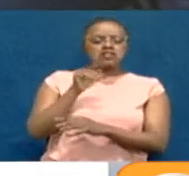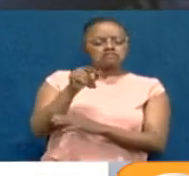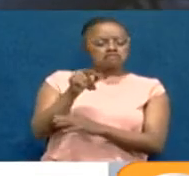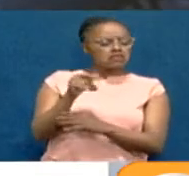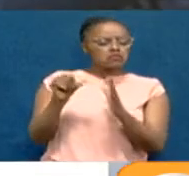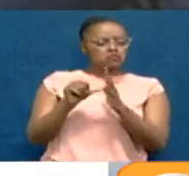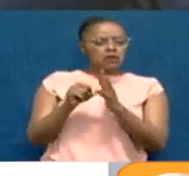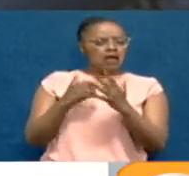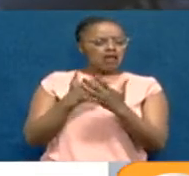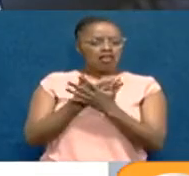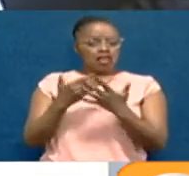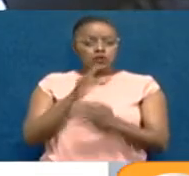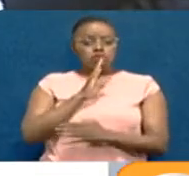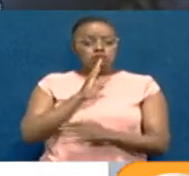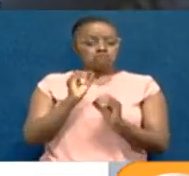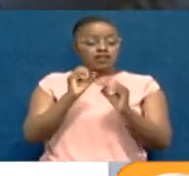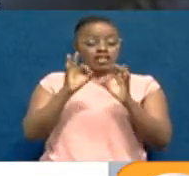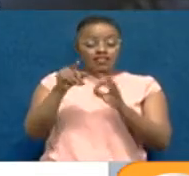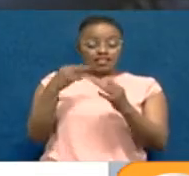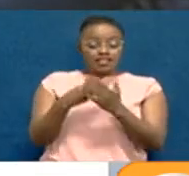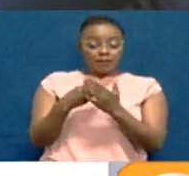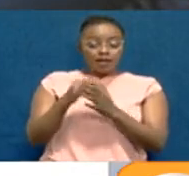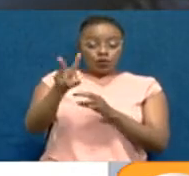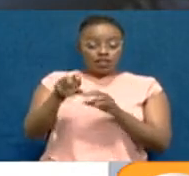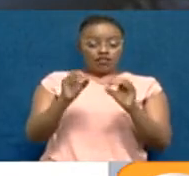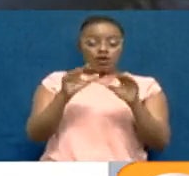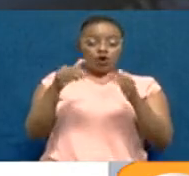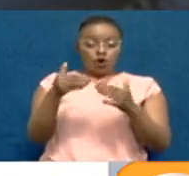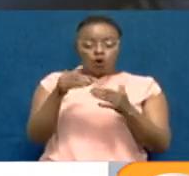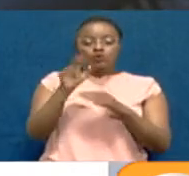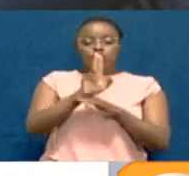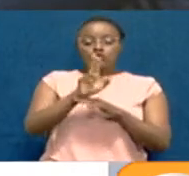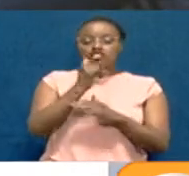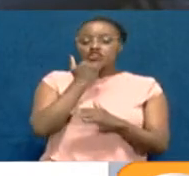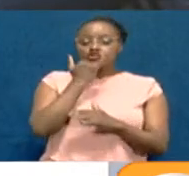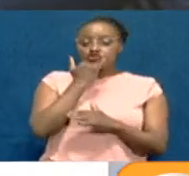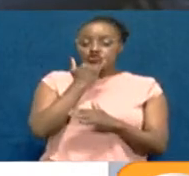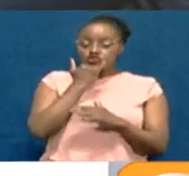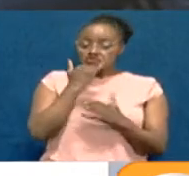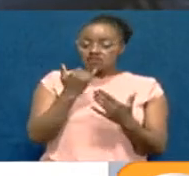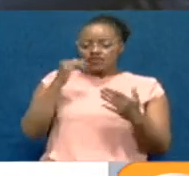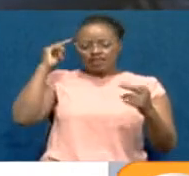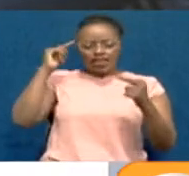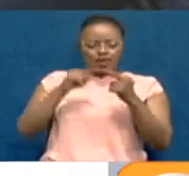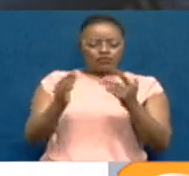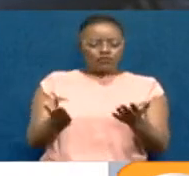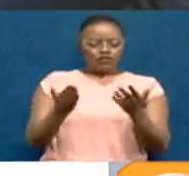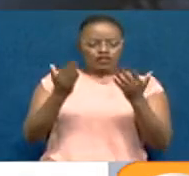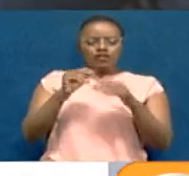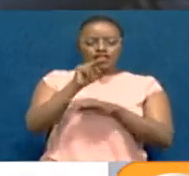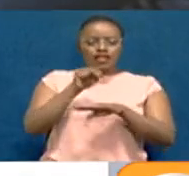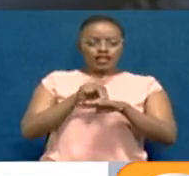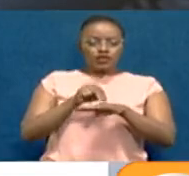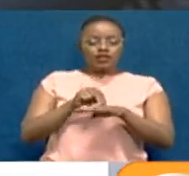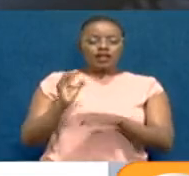hakuna tatizo kukopa iwapo fedha hizo hazitaporwa au kutumika kinyume na matarajio ya kuboresha uchumi wa kitaifa. Na kama